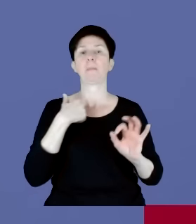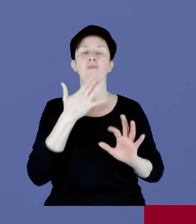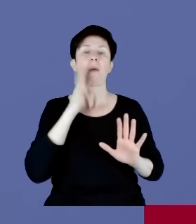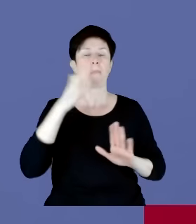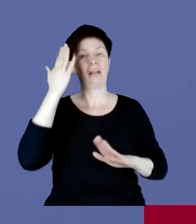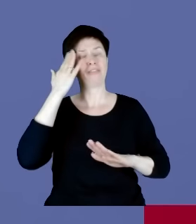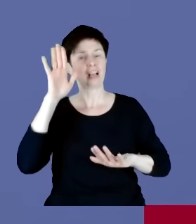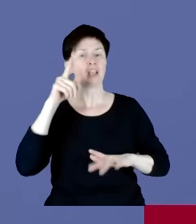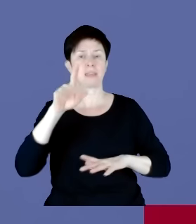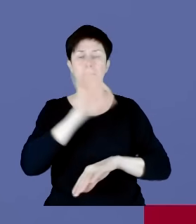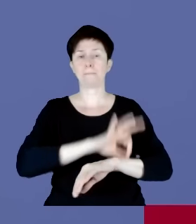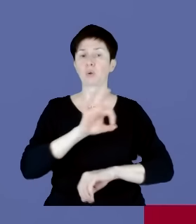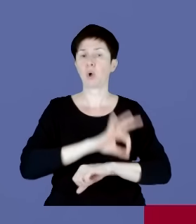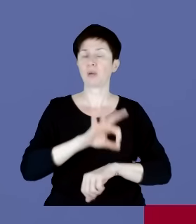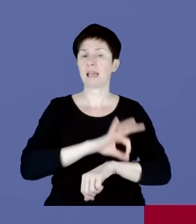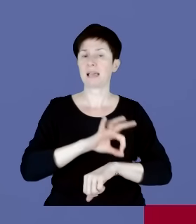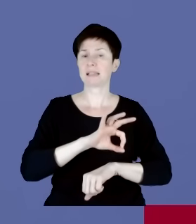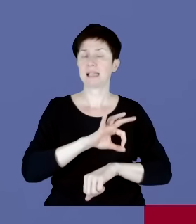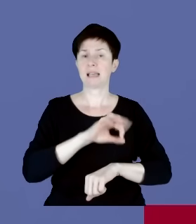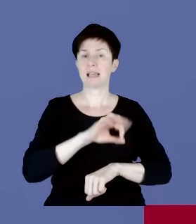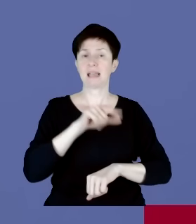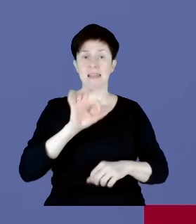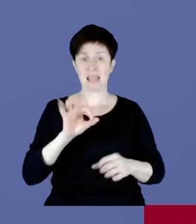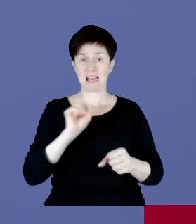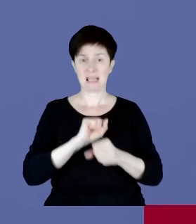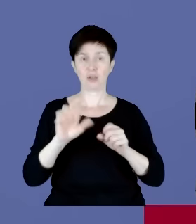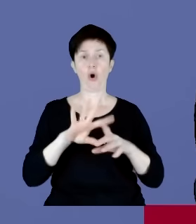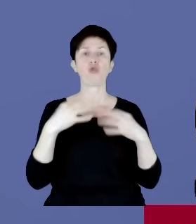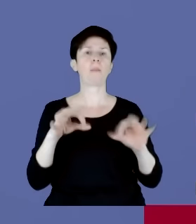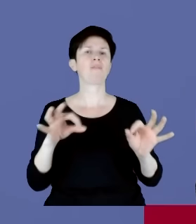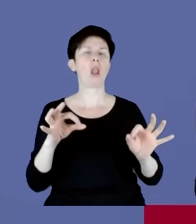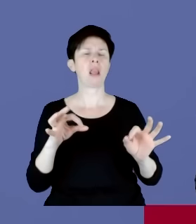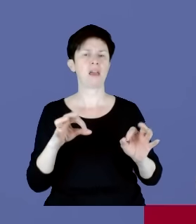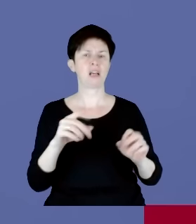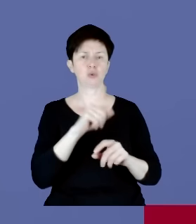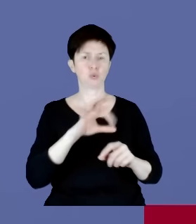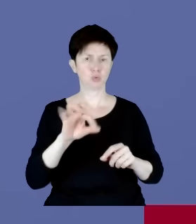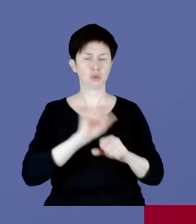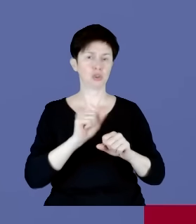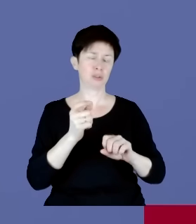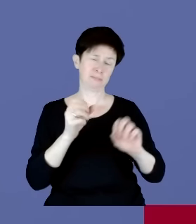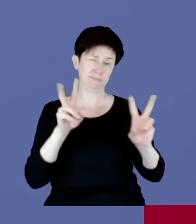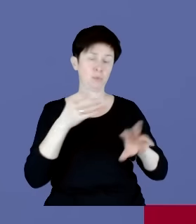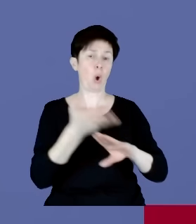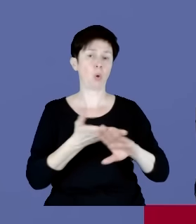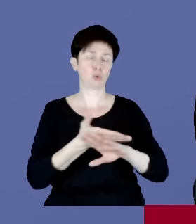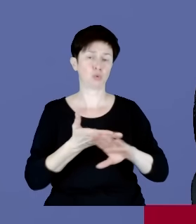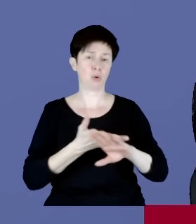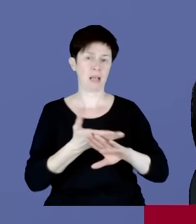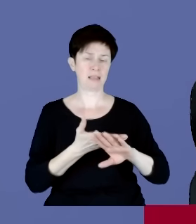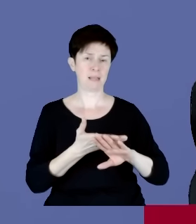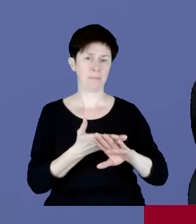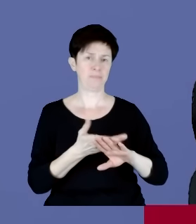projekt, który jest obecnie a propos dobrowolnego ZUS-u, oszukany tak naprawdę, bo to nie o to chodziło w 100 konkretach Donalda